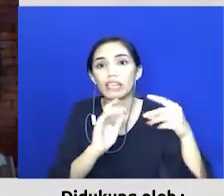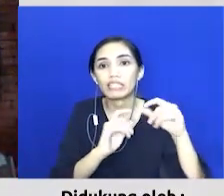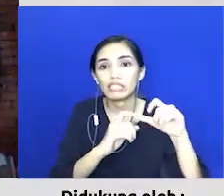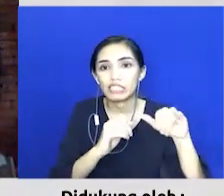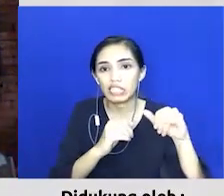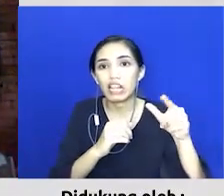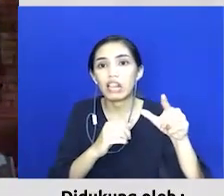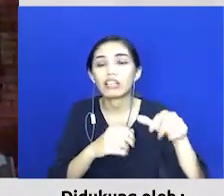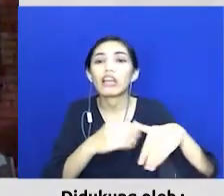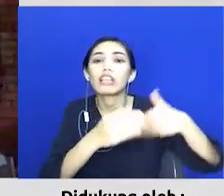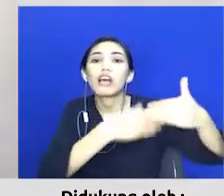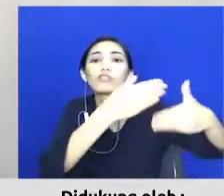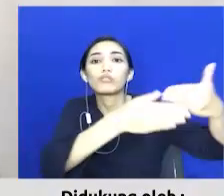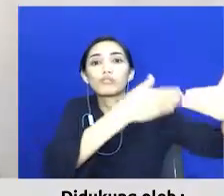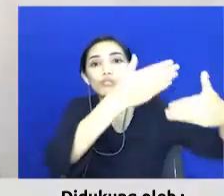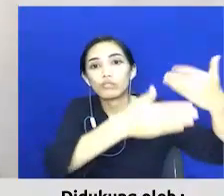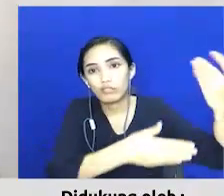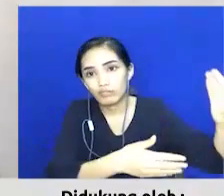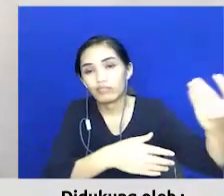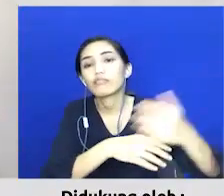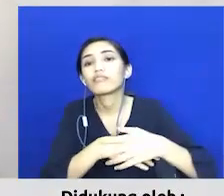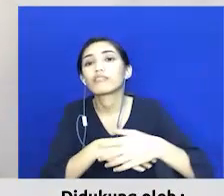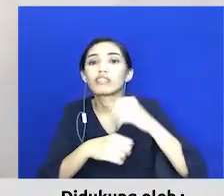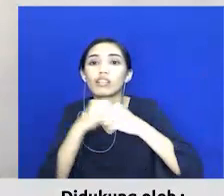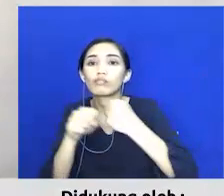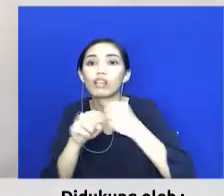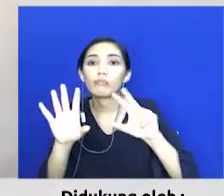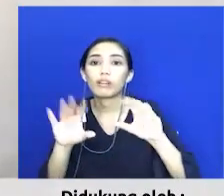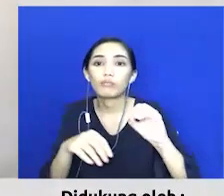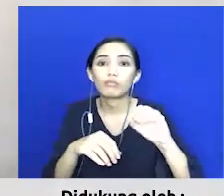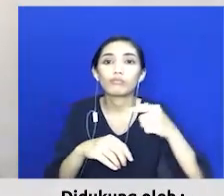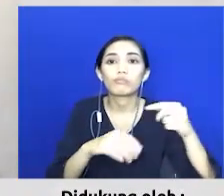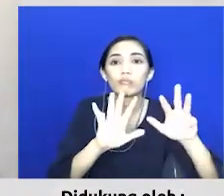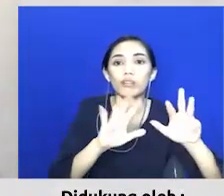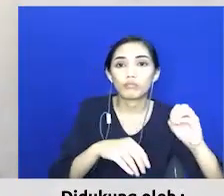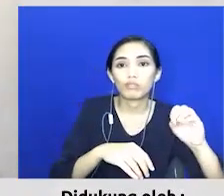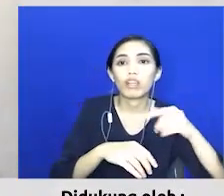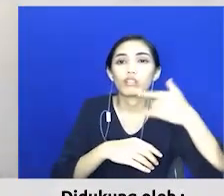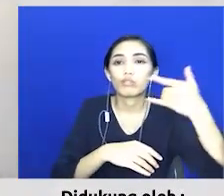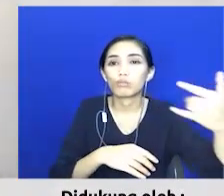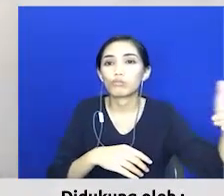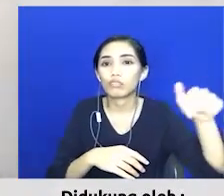juga punya nilai komersial gitu. Dan terus berlanjut ke tahun-tahun